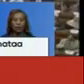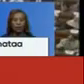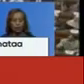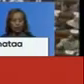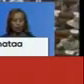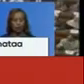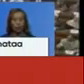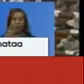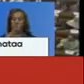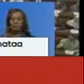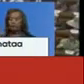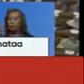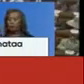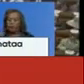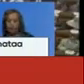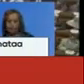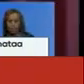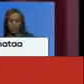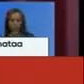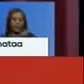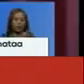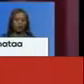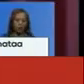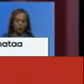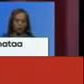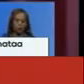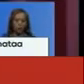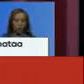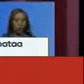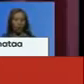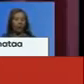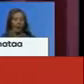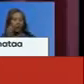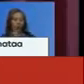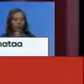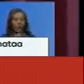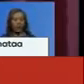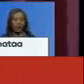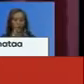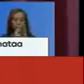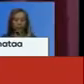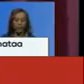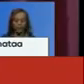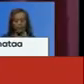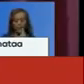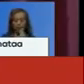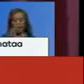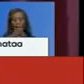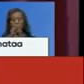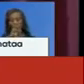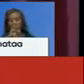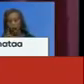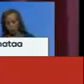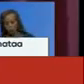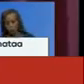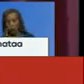ከአባላቱ 478 ተመዝግበዋል። በምክር ቤቱ አሰራርና የአባላት ስነ ምግባር ደንብ አንቀጽ 2 ንዑስ አንቀጽ